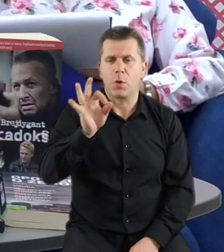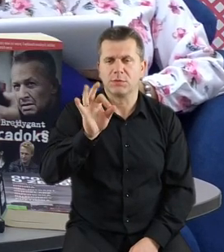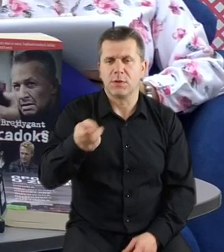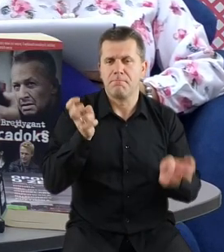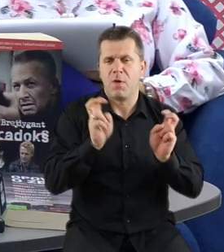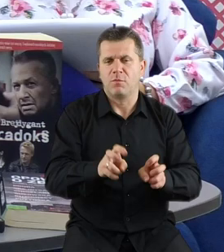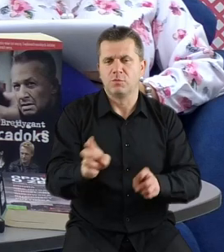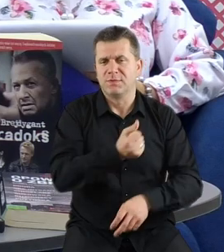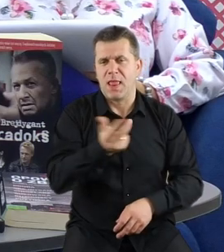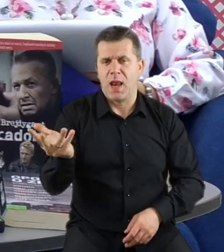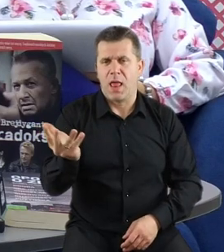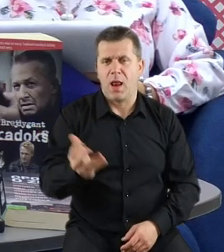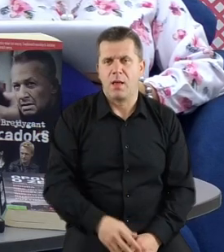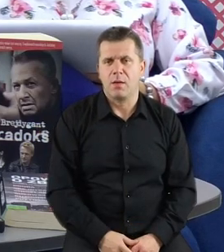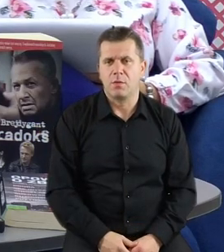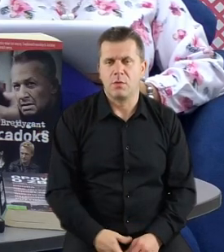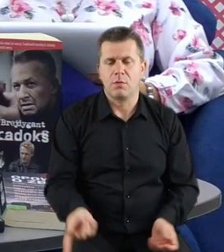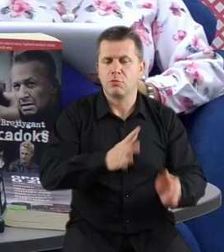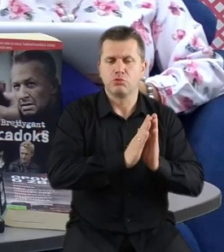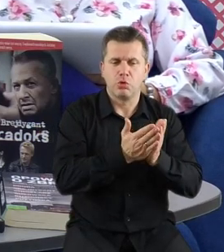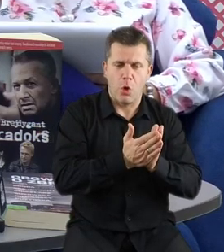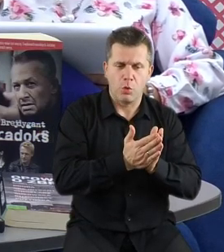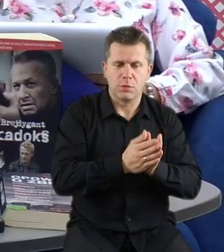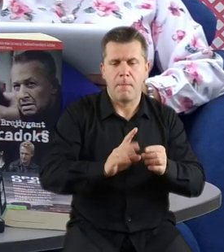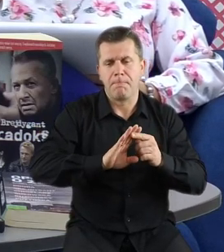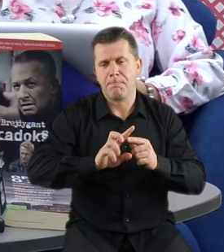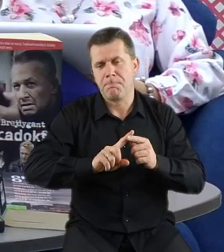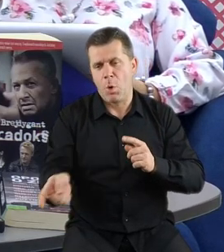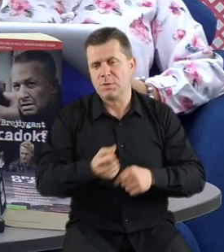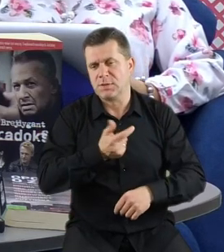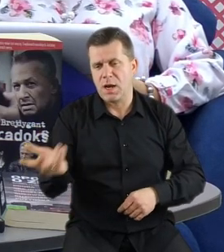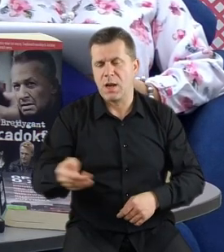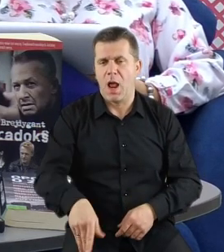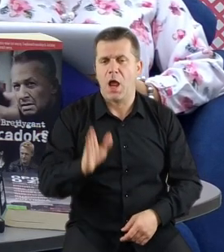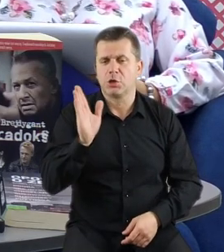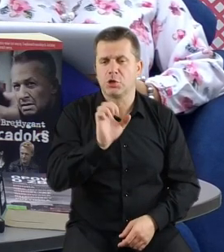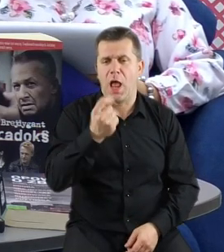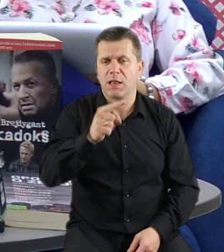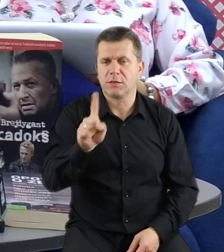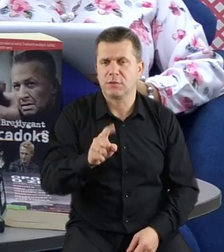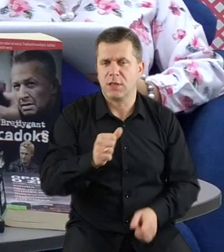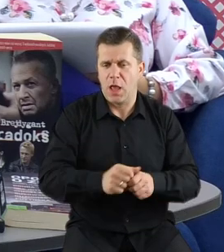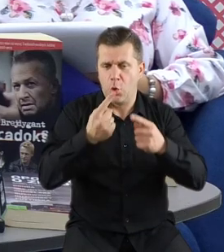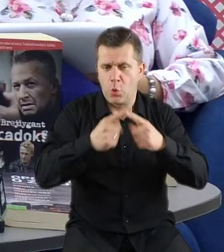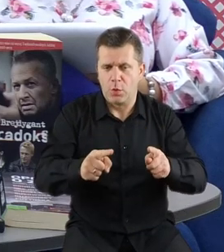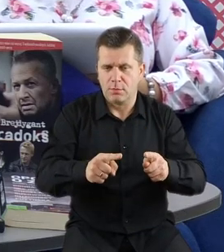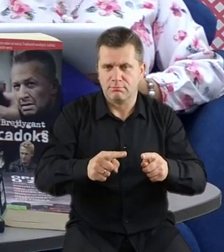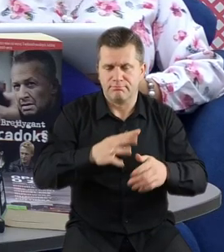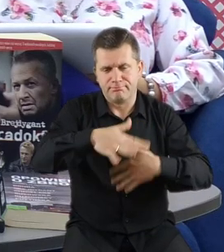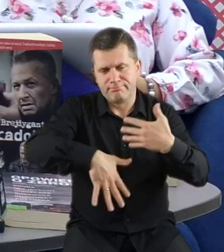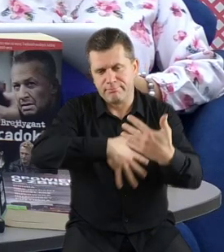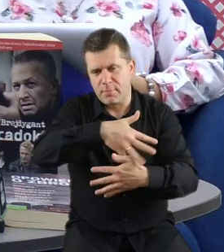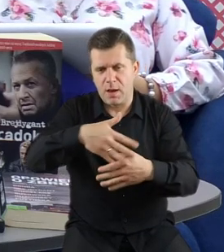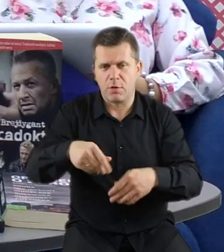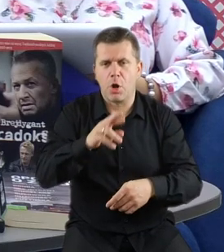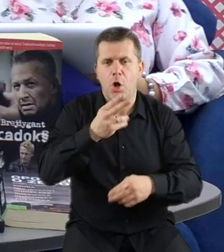Paradoks powstał serial, książka po serialu. W Szadzi są króciutkie,